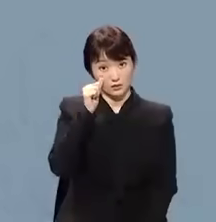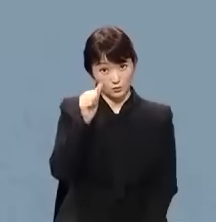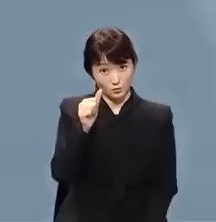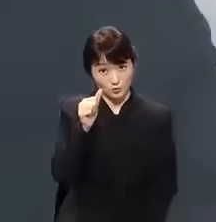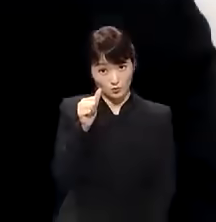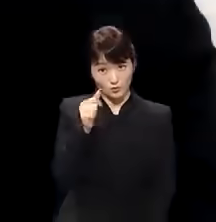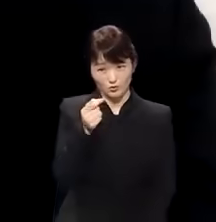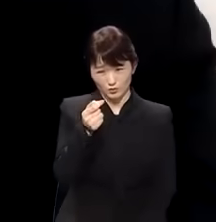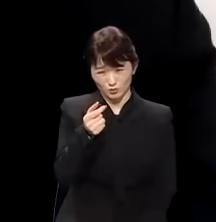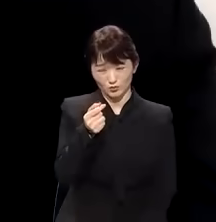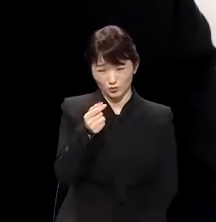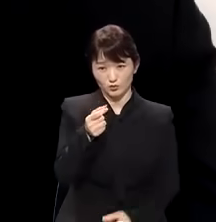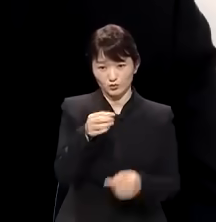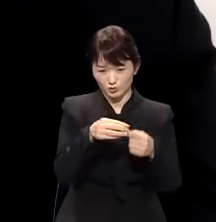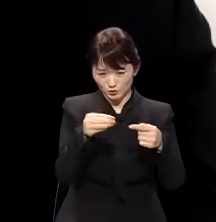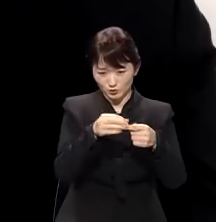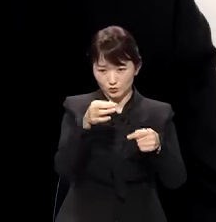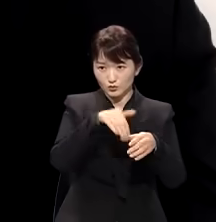음조